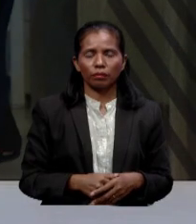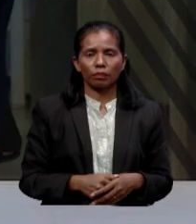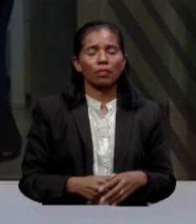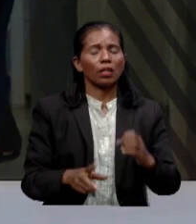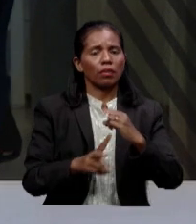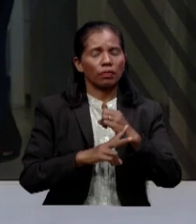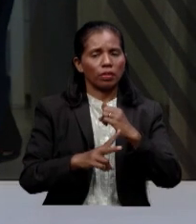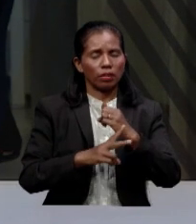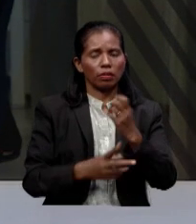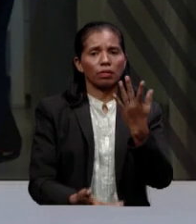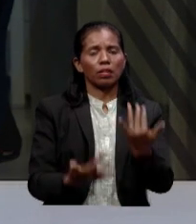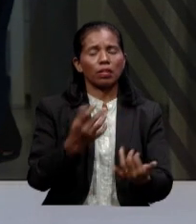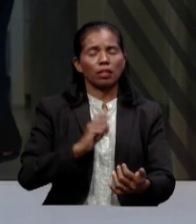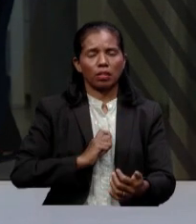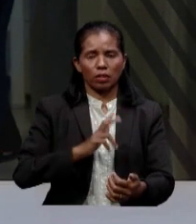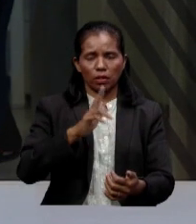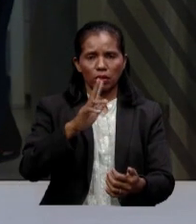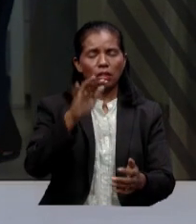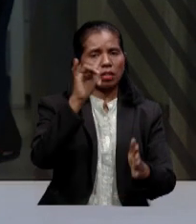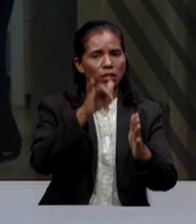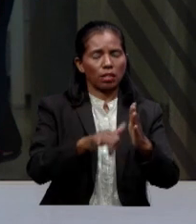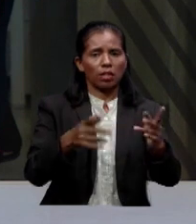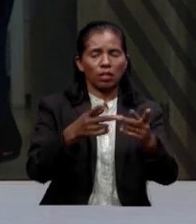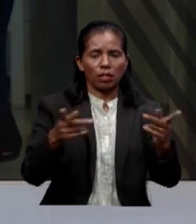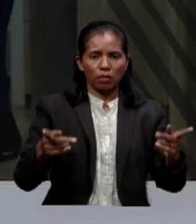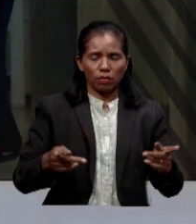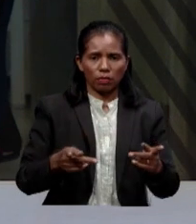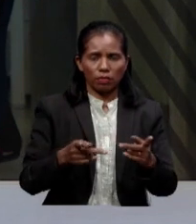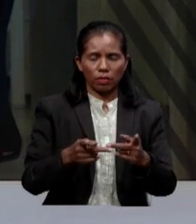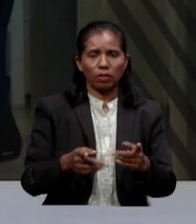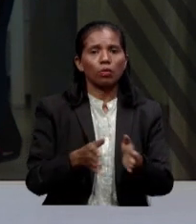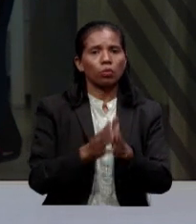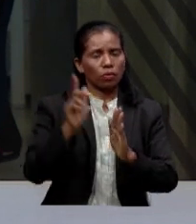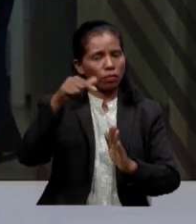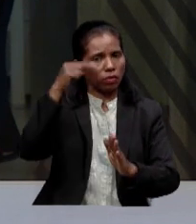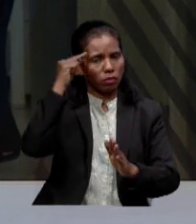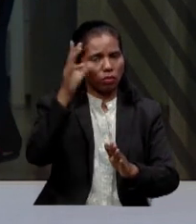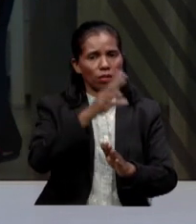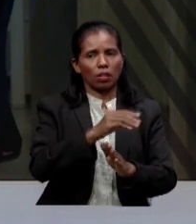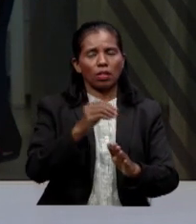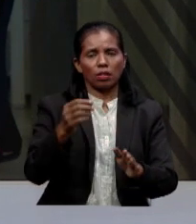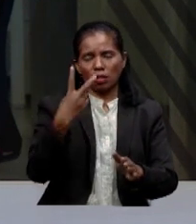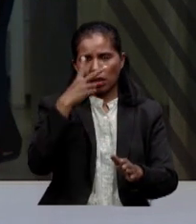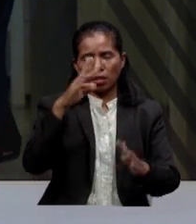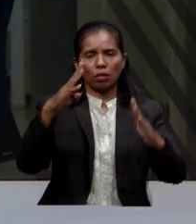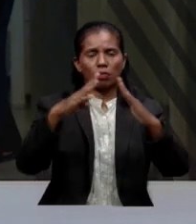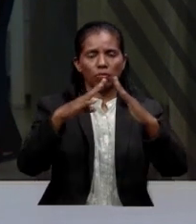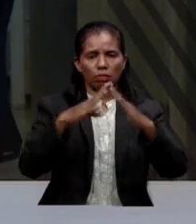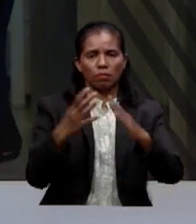Vítima incêndio Karantina Tasitolu, Nebehela e Afatem Provisório, Russo ba Governo atuhari uma